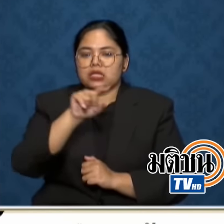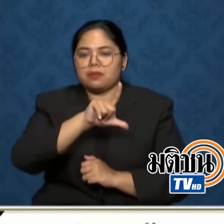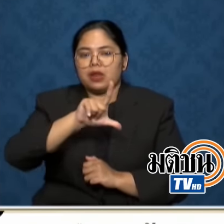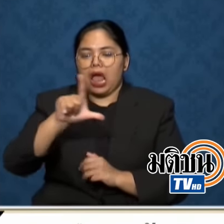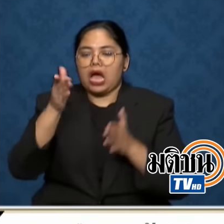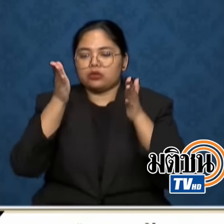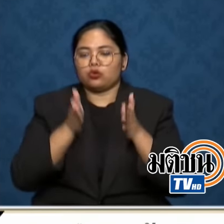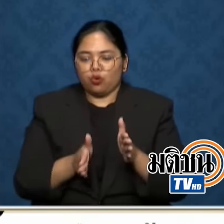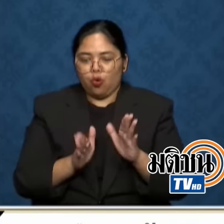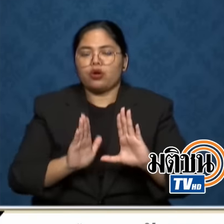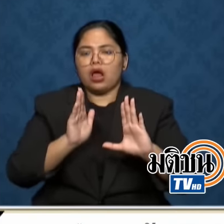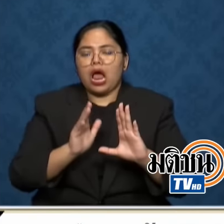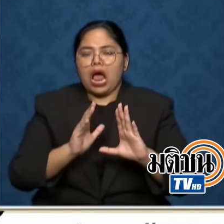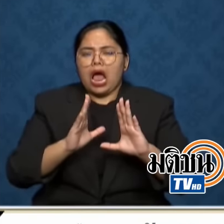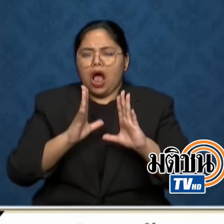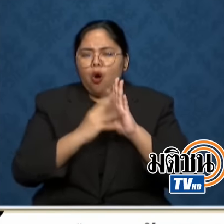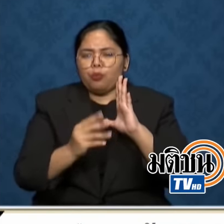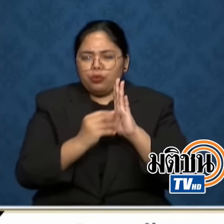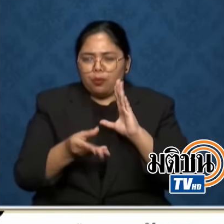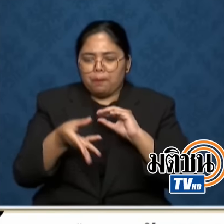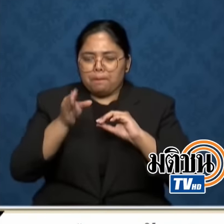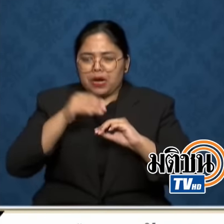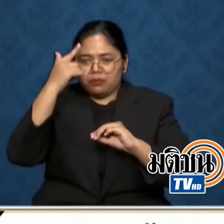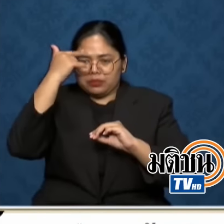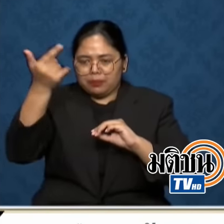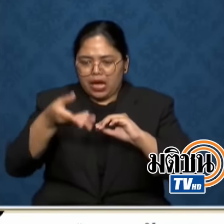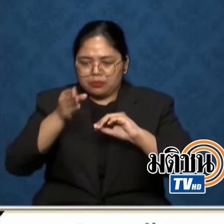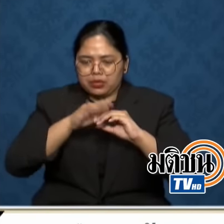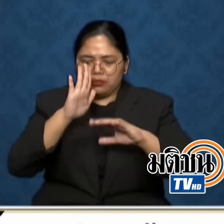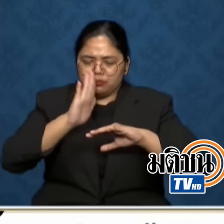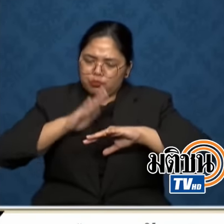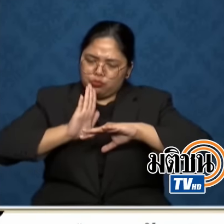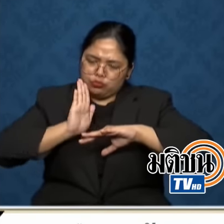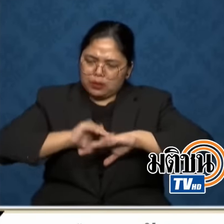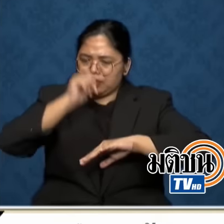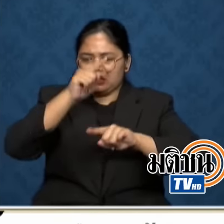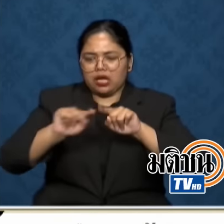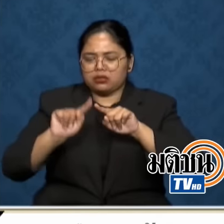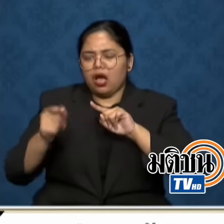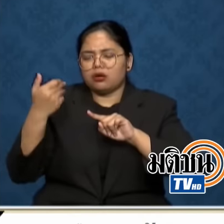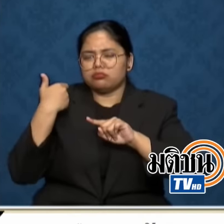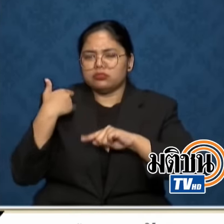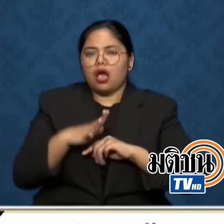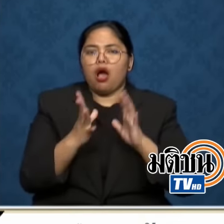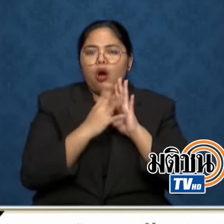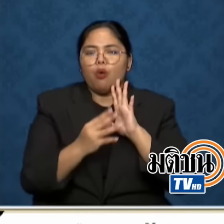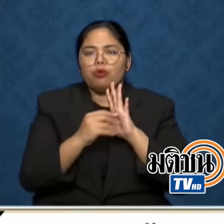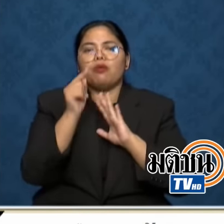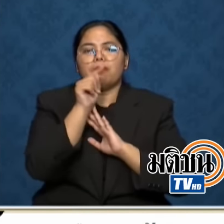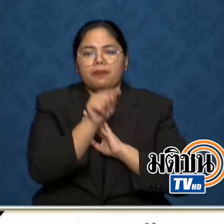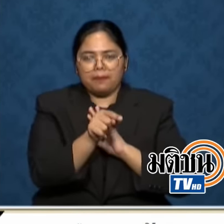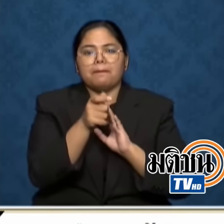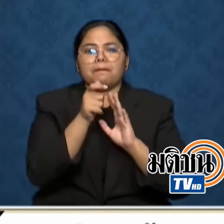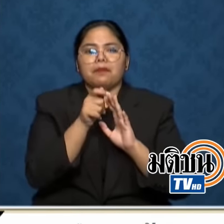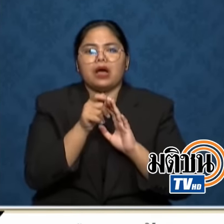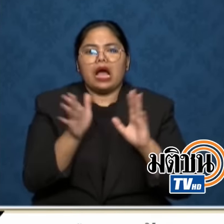นอบรมอัพสกิลรีสกิลแล้วก็20ล้านตำแหน่งซึ่งผมบอกเลยครับว่าอบรมแบบนี้เขาเรียกว่าอบรม